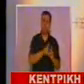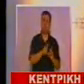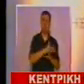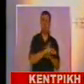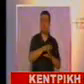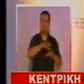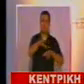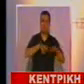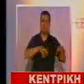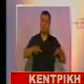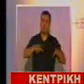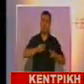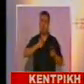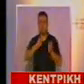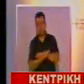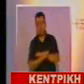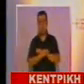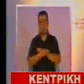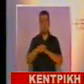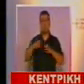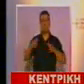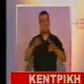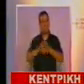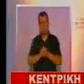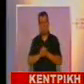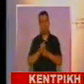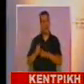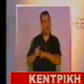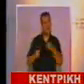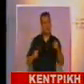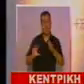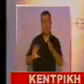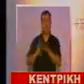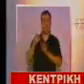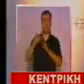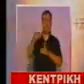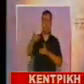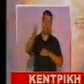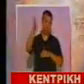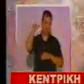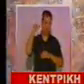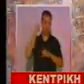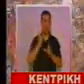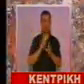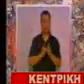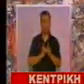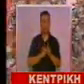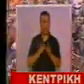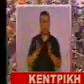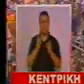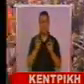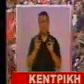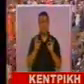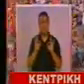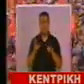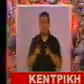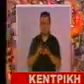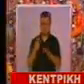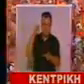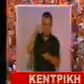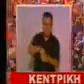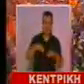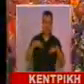τότε συνασπισμό της αριστεράς και της πρόοδου. Το Κομμουνιστικό Κόμμα Ελλάδας δεν έχει καμία θέση σε κυβερνήσεις